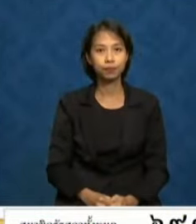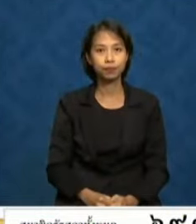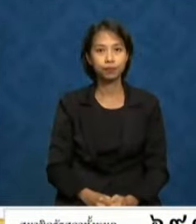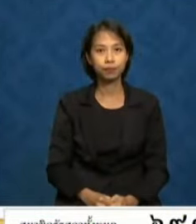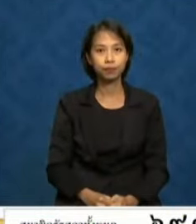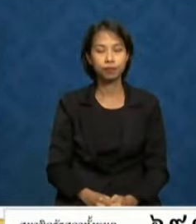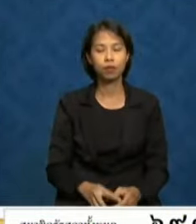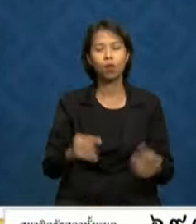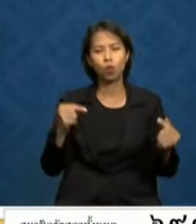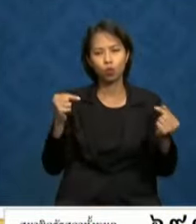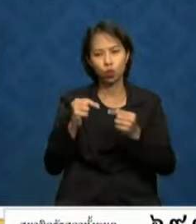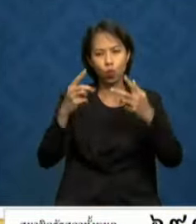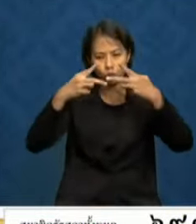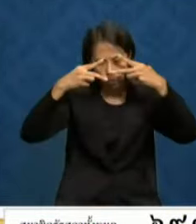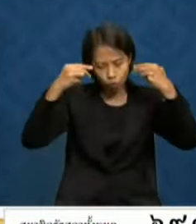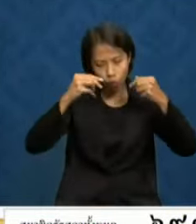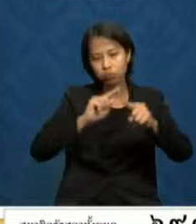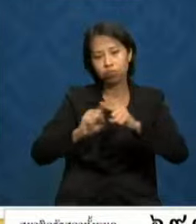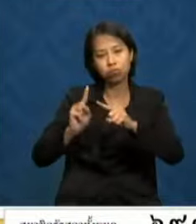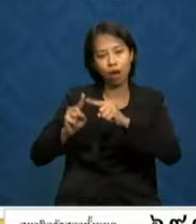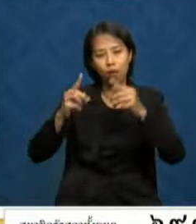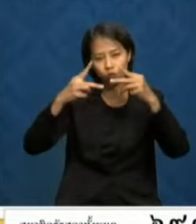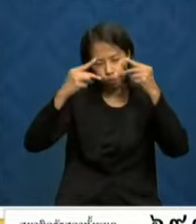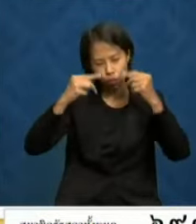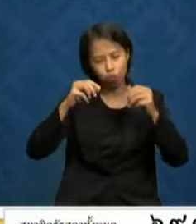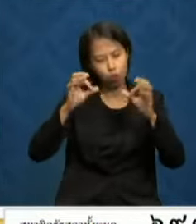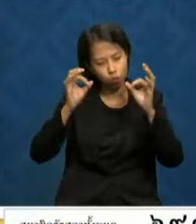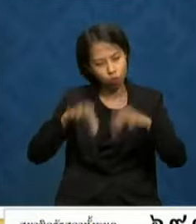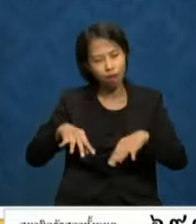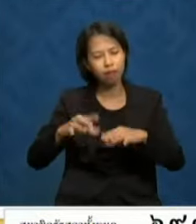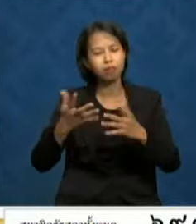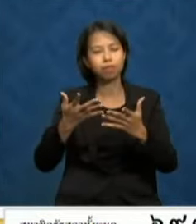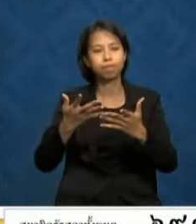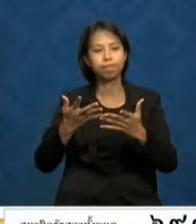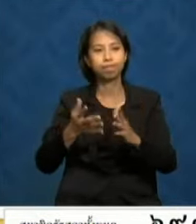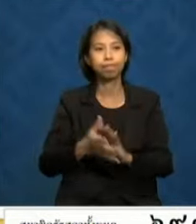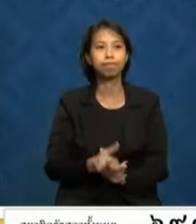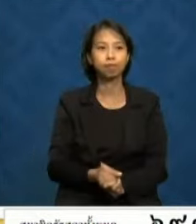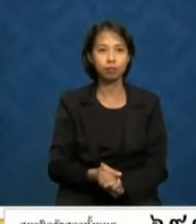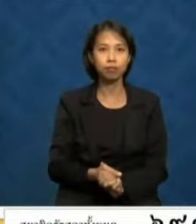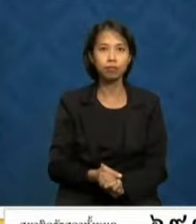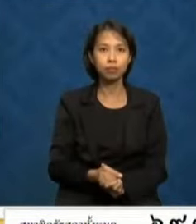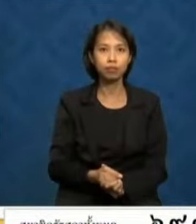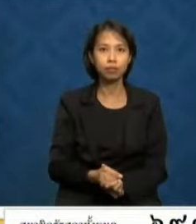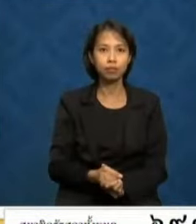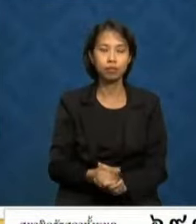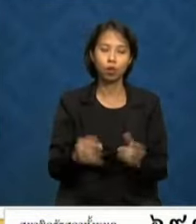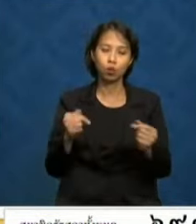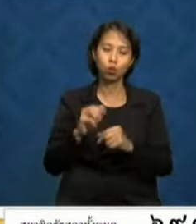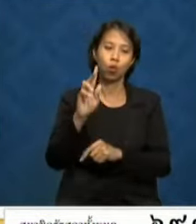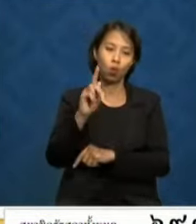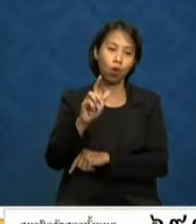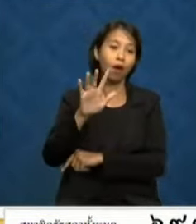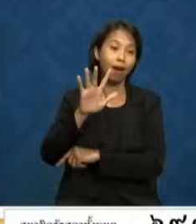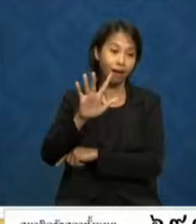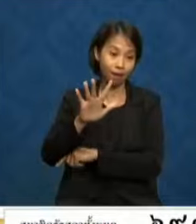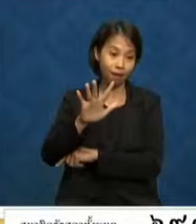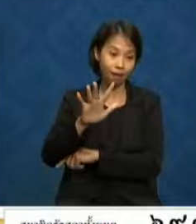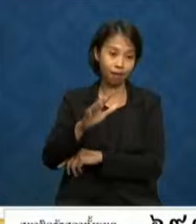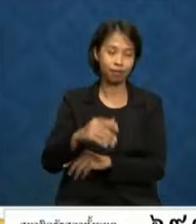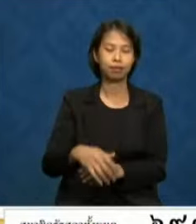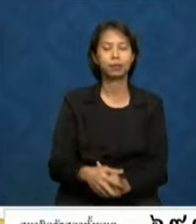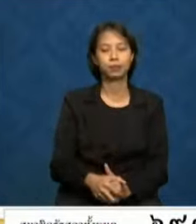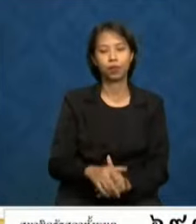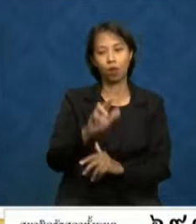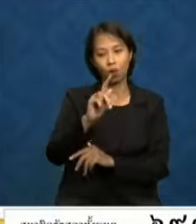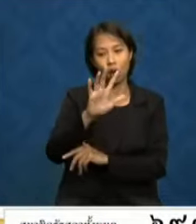อาชญากรรมร้ายแรงนะคะJoint Declarations นะคะในข้อ5เรื่องอาชญากรรมร้ายแรงใน ICC